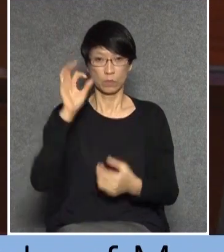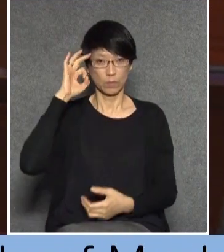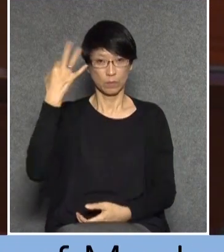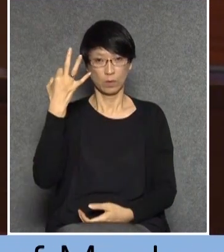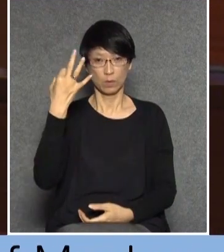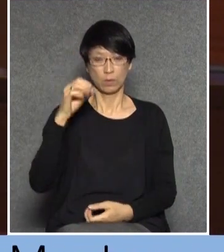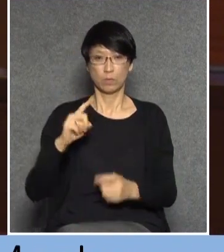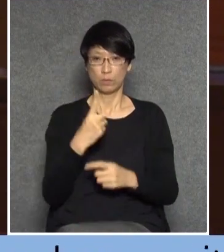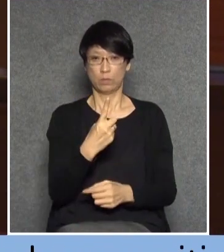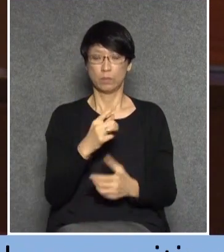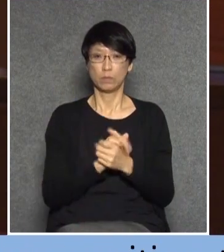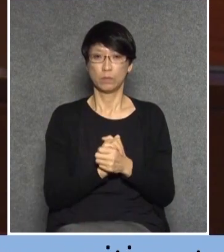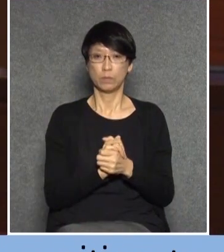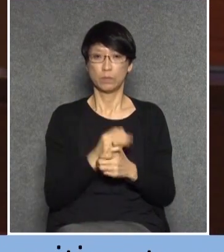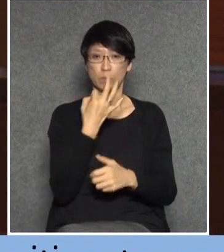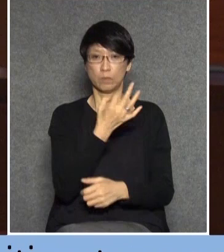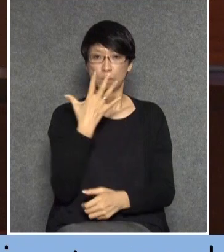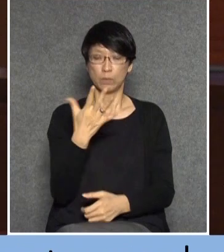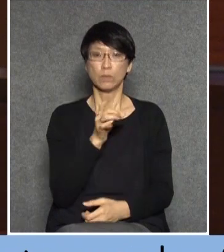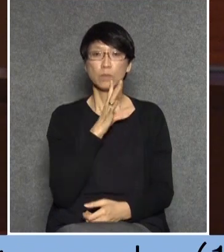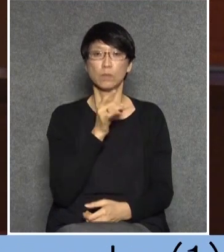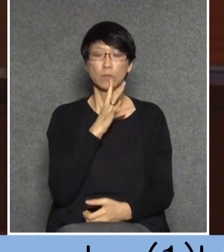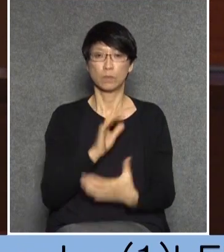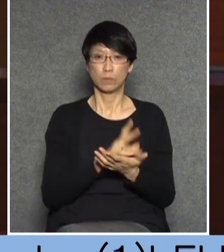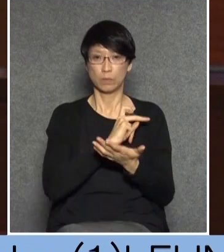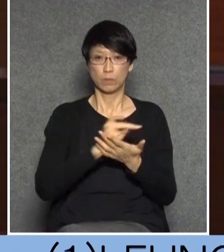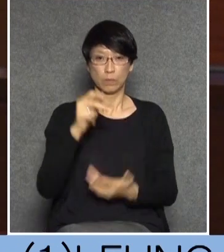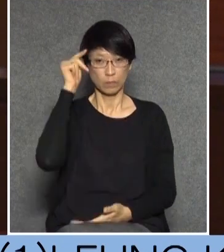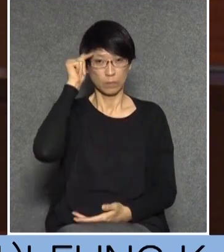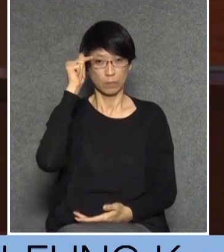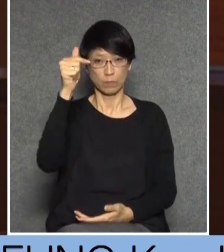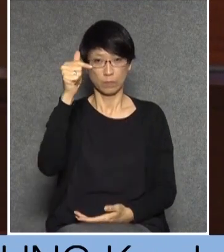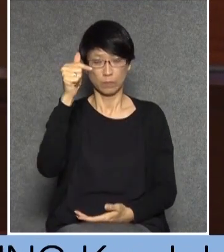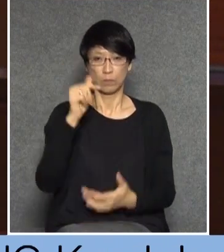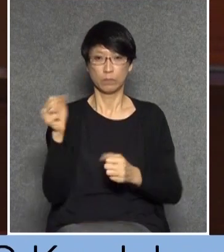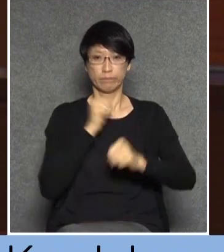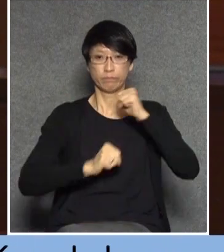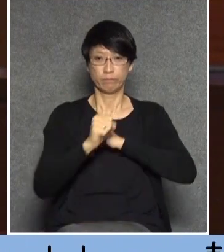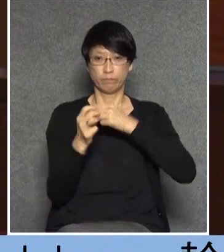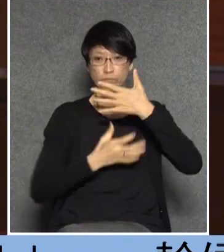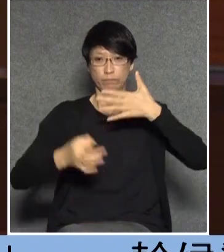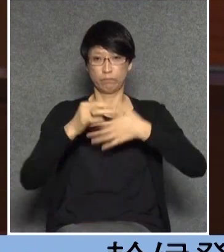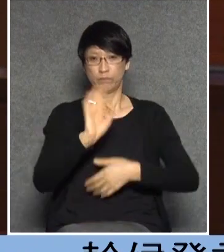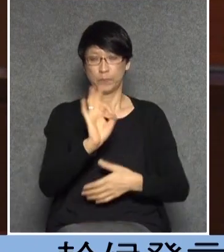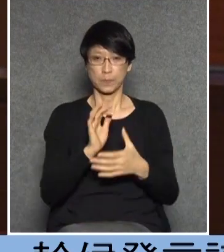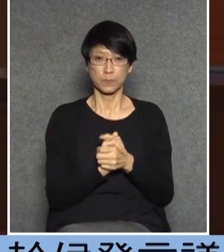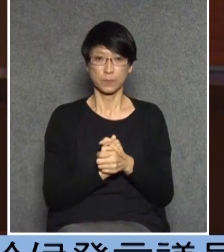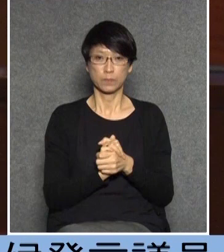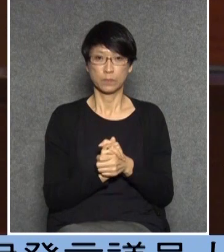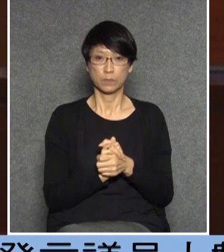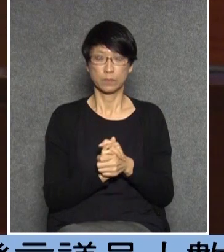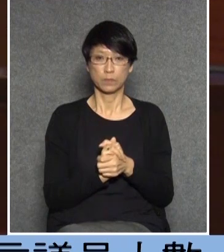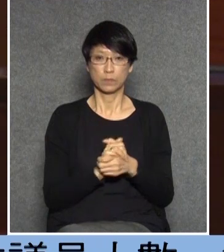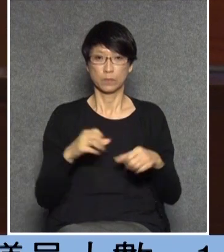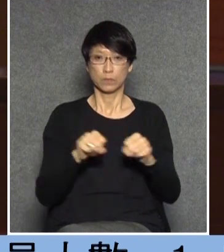故障，和35宗意外，平均10日就發生一次意外，表現毫無改善。其中的故障最